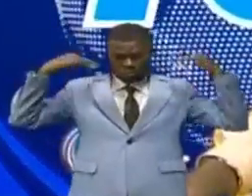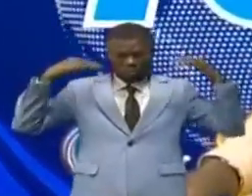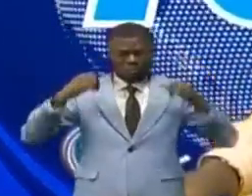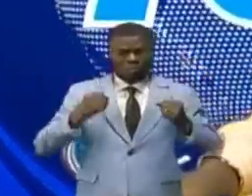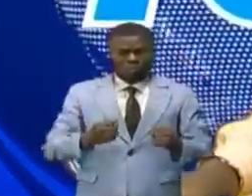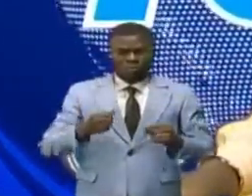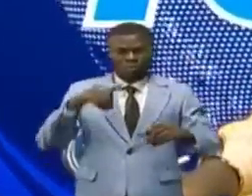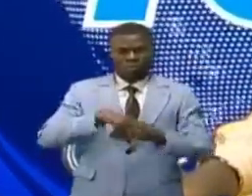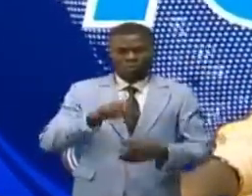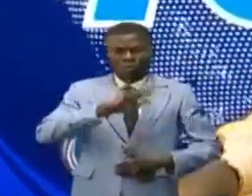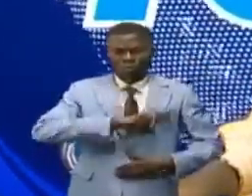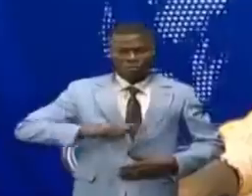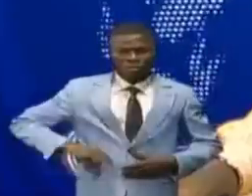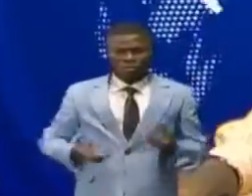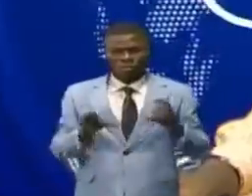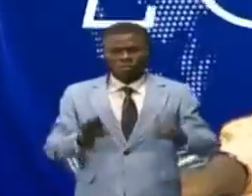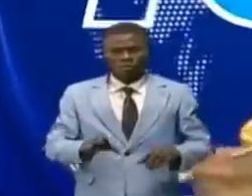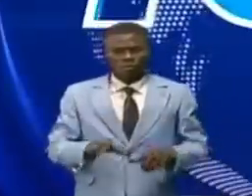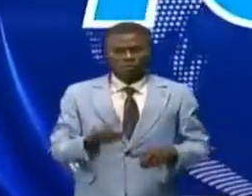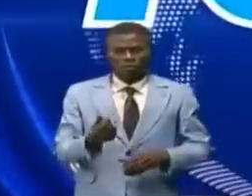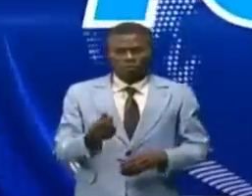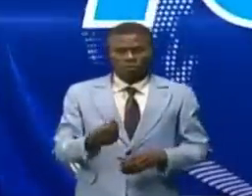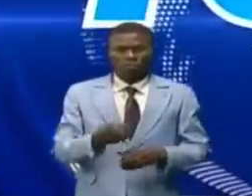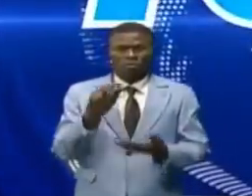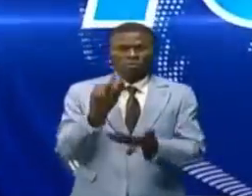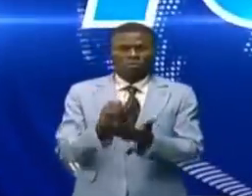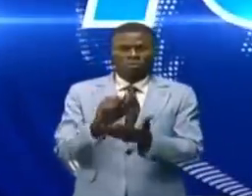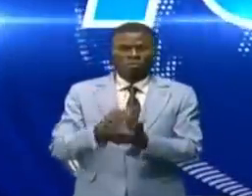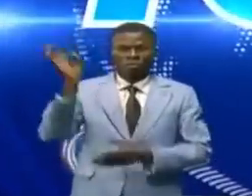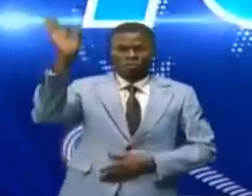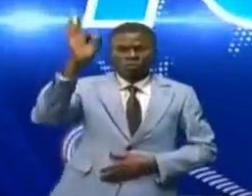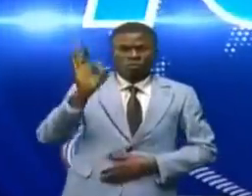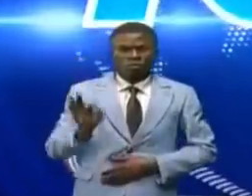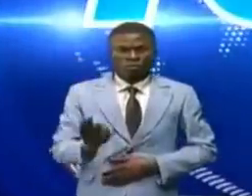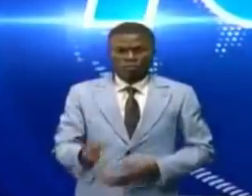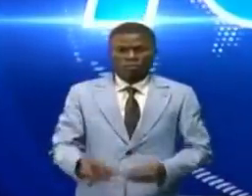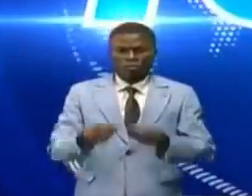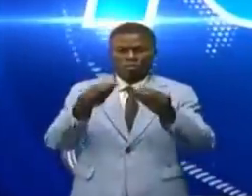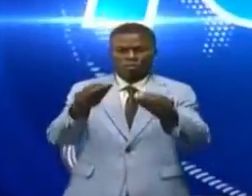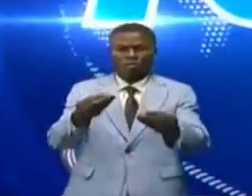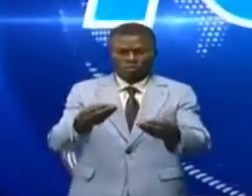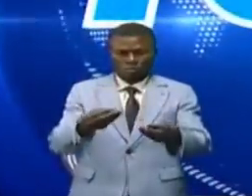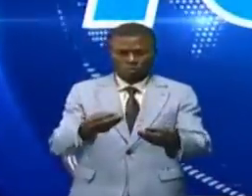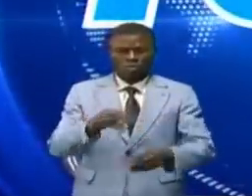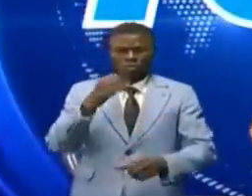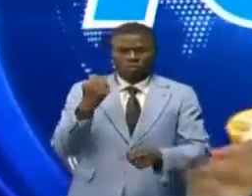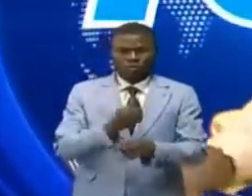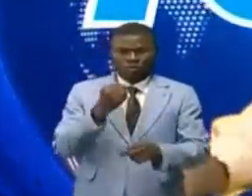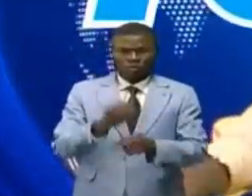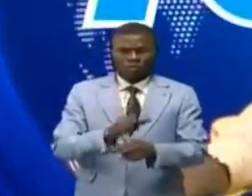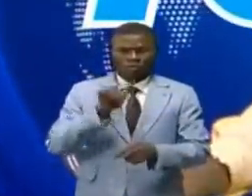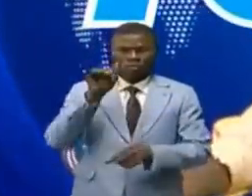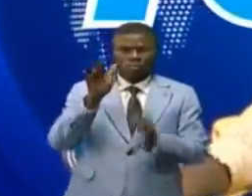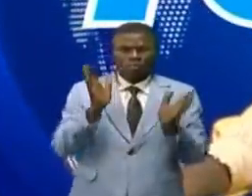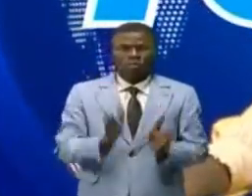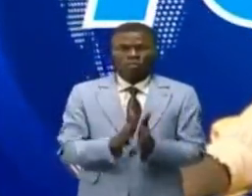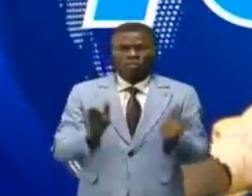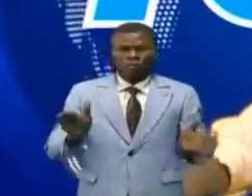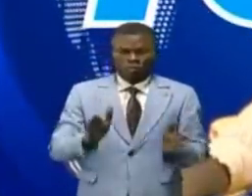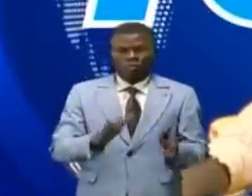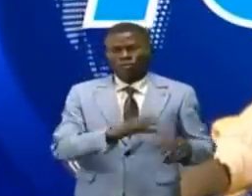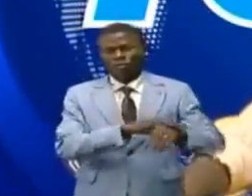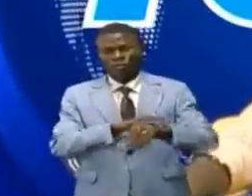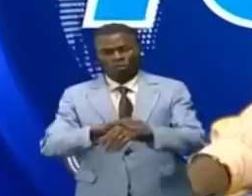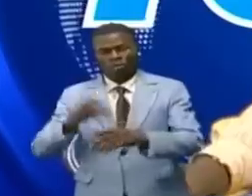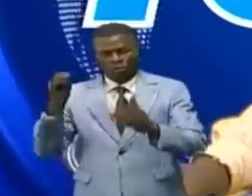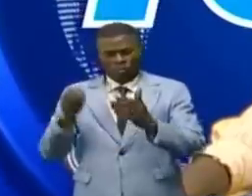démocratique du Congo enfant faut rester national a été chargée et de cette mission sont directement général a été reconduit